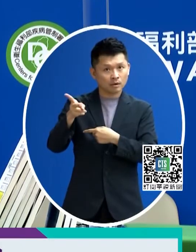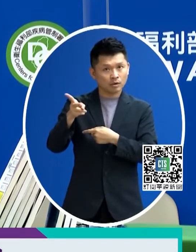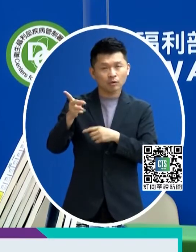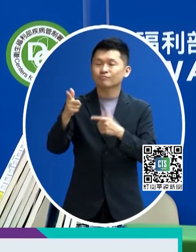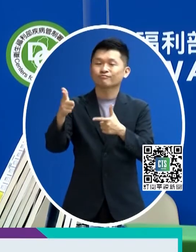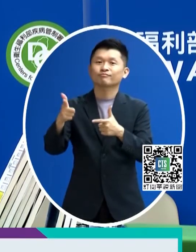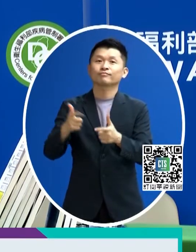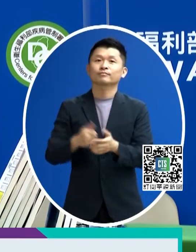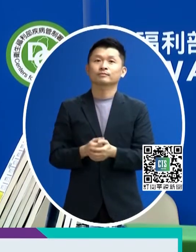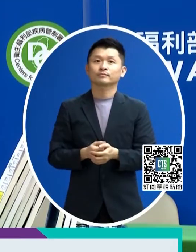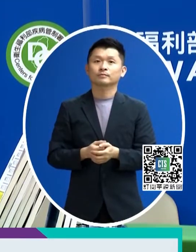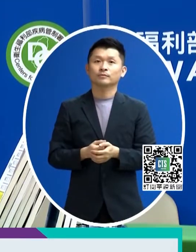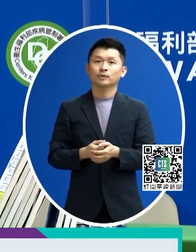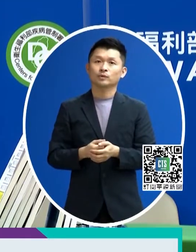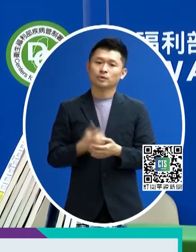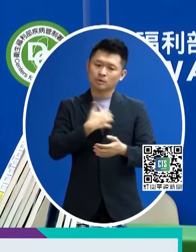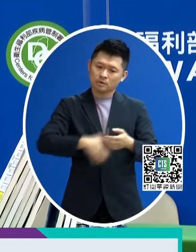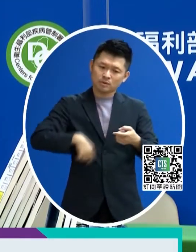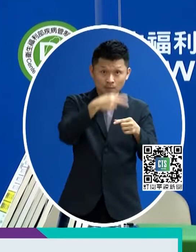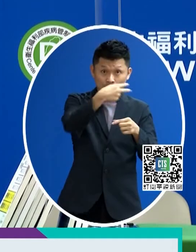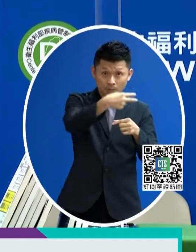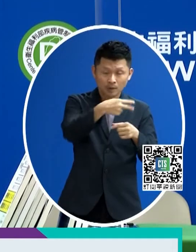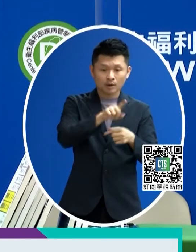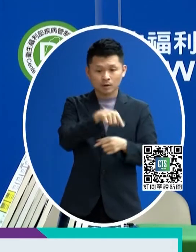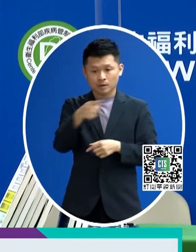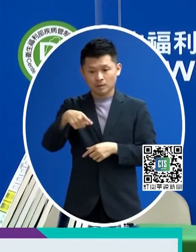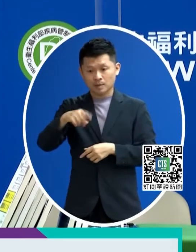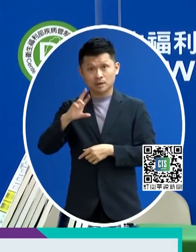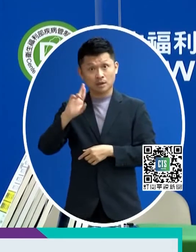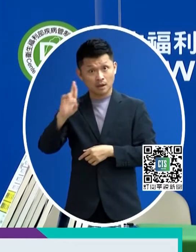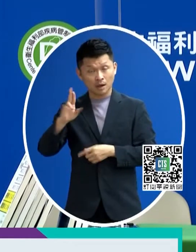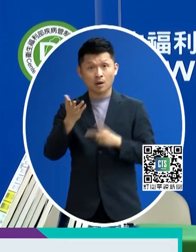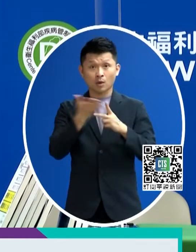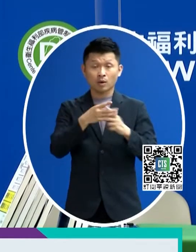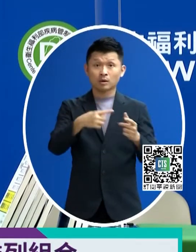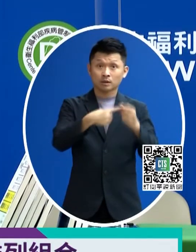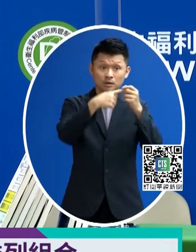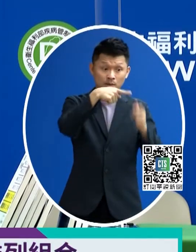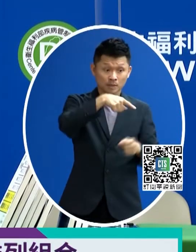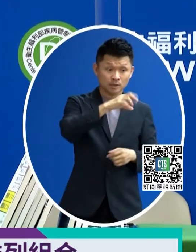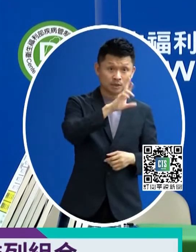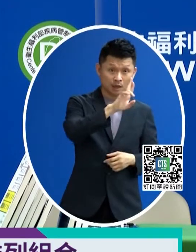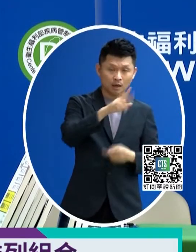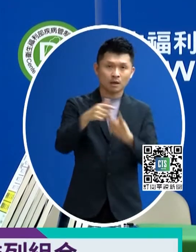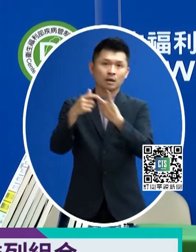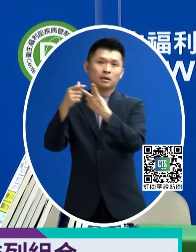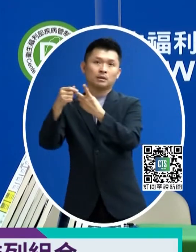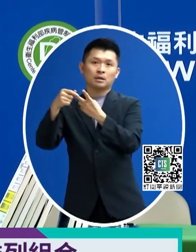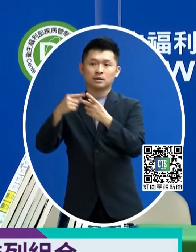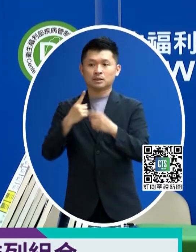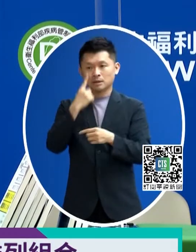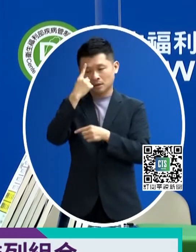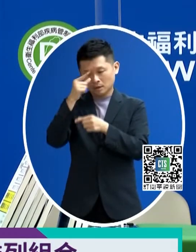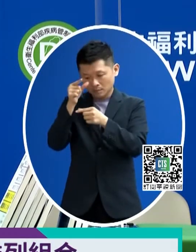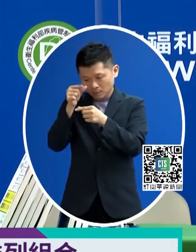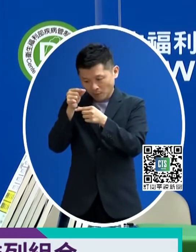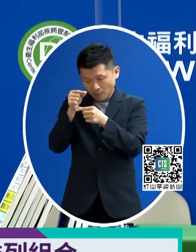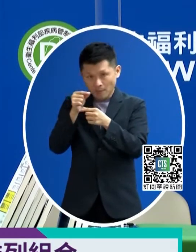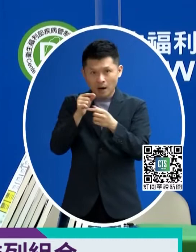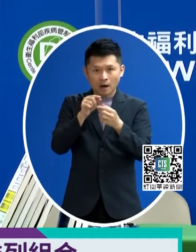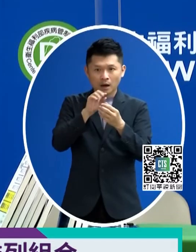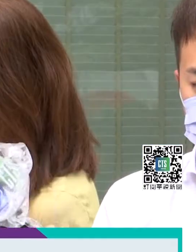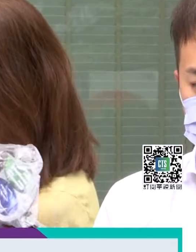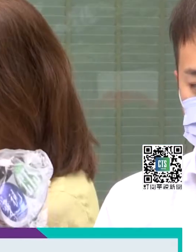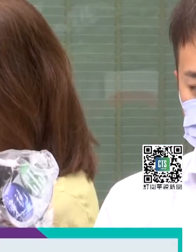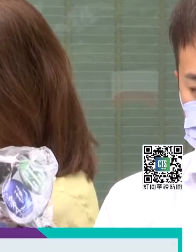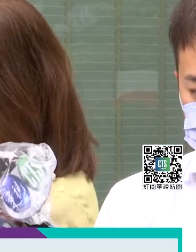些 PCR 的结果，或者甚至要定序的结果，或者是说第一次是 PCR 可是第二次是快筛等等，这些各种的排列组合都要列